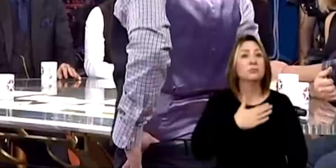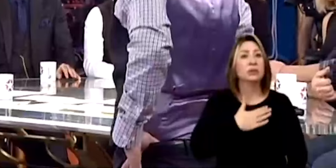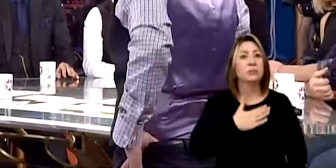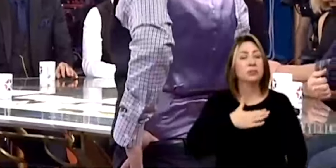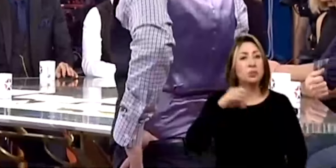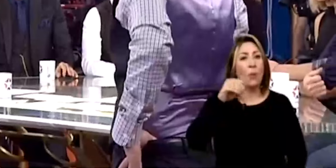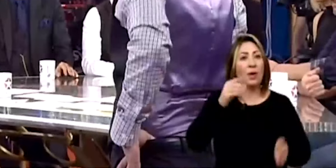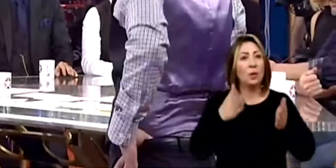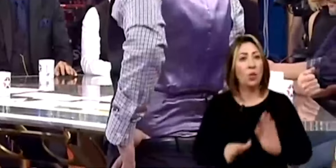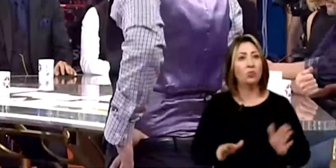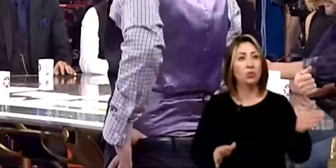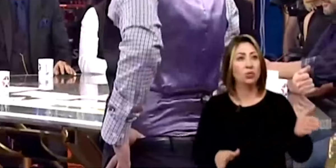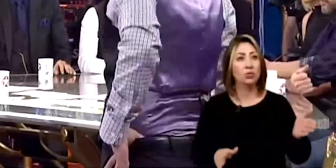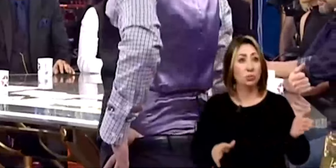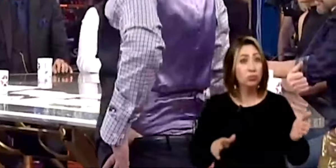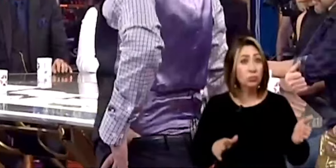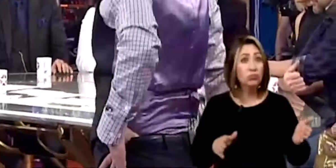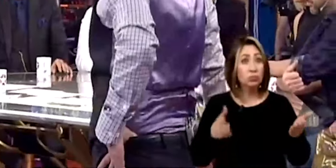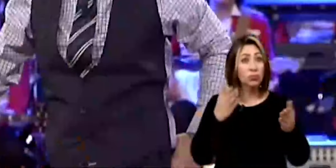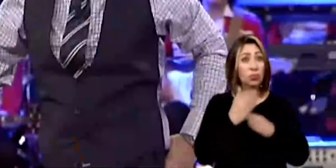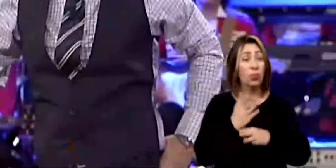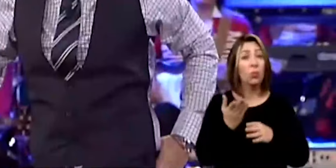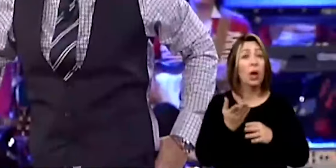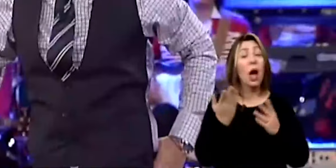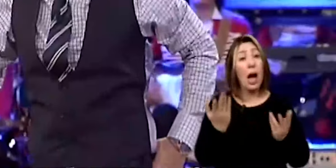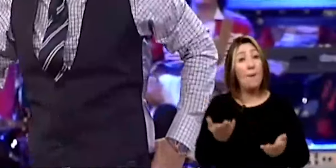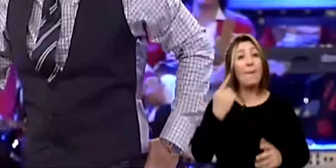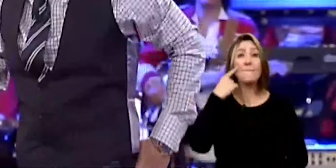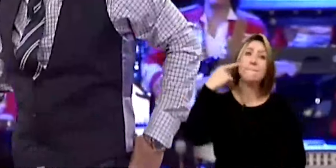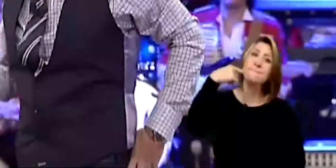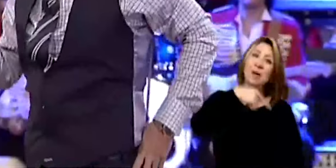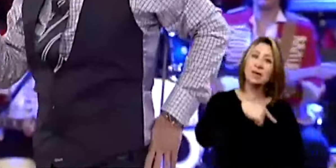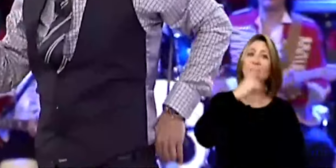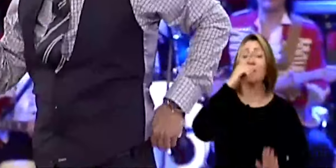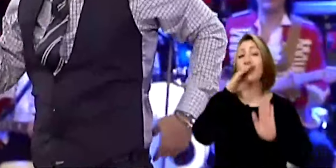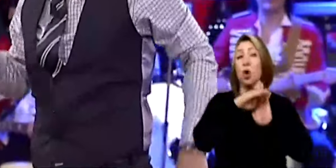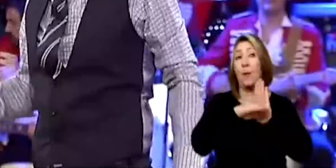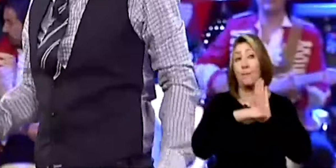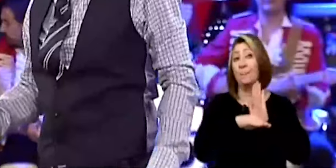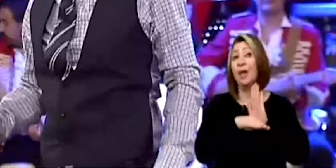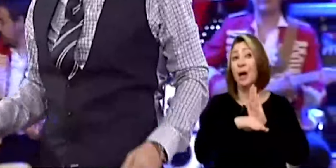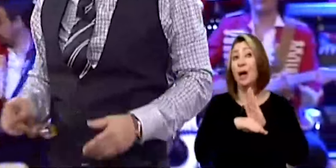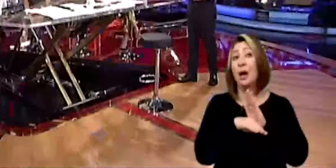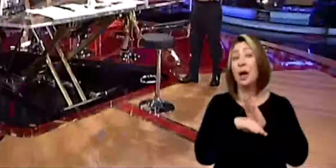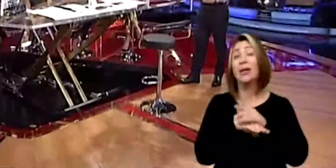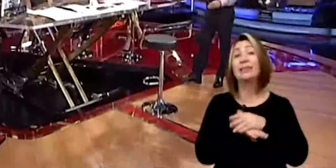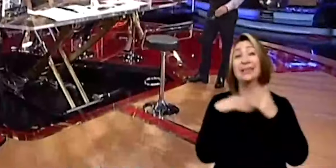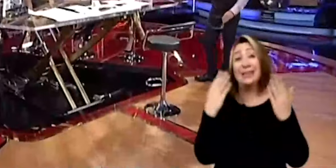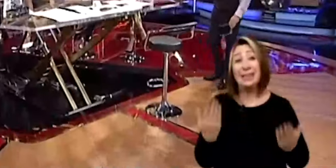bizzat bizim topraklardan. Öyle değil mi? Evet koca. Değil mi? Ama bakınız bir programda